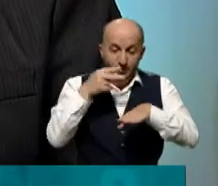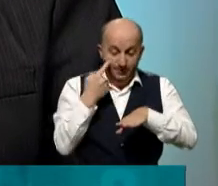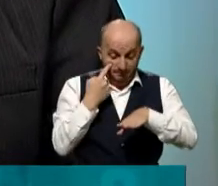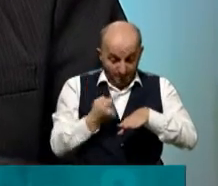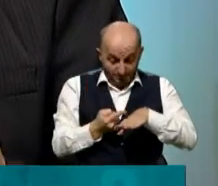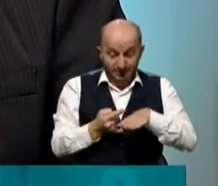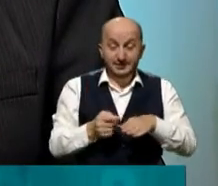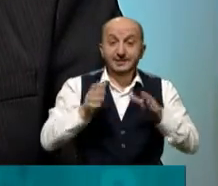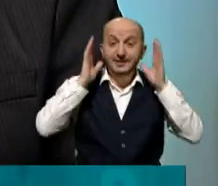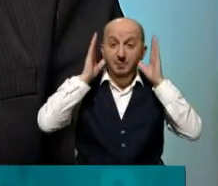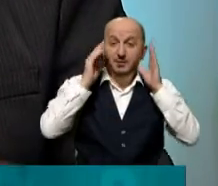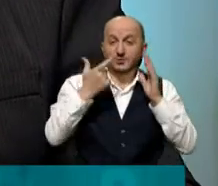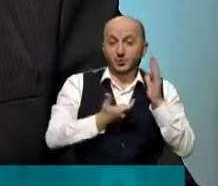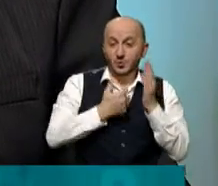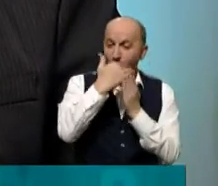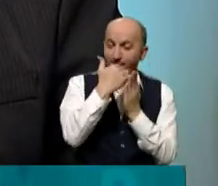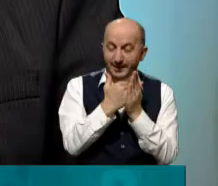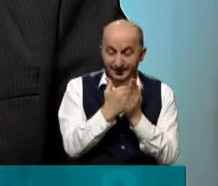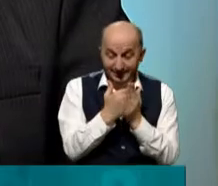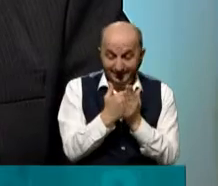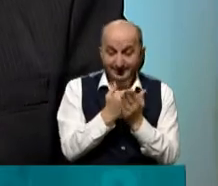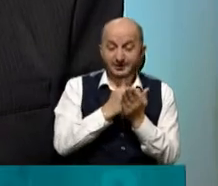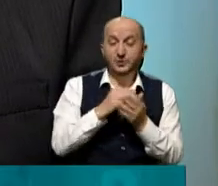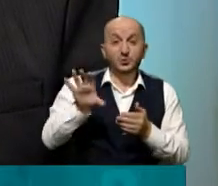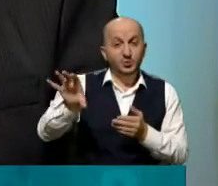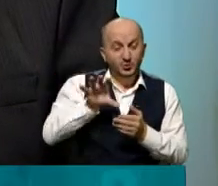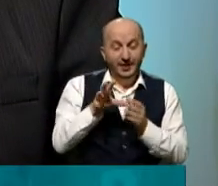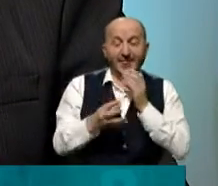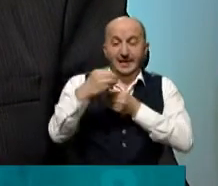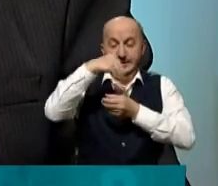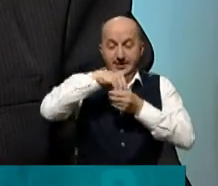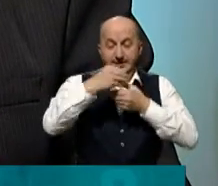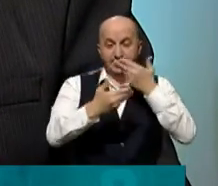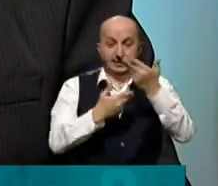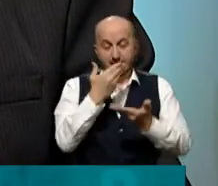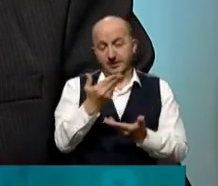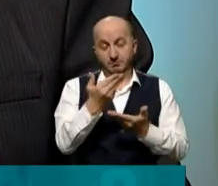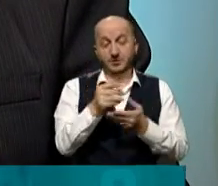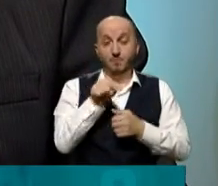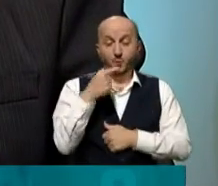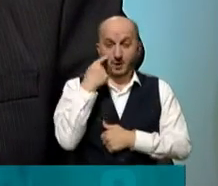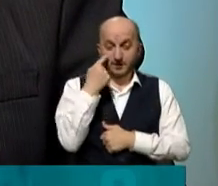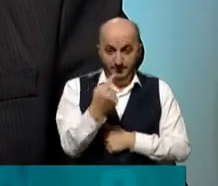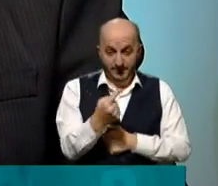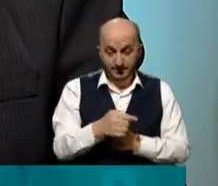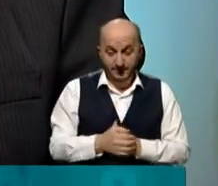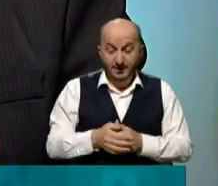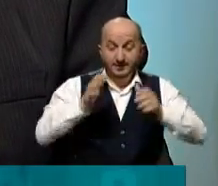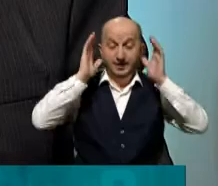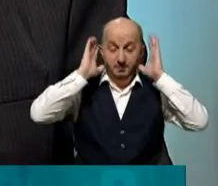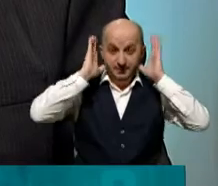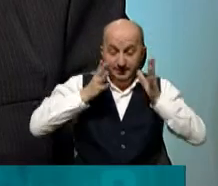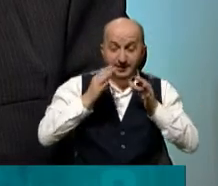namazın adabından, hı hı, farklı bir ifadeyle namazın sünnetleri arasında zikredilmiştir. Bu bakımdan namaz kılan